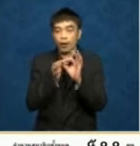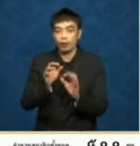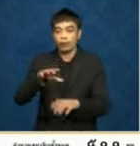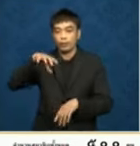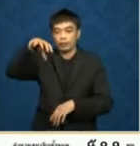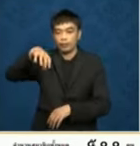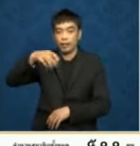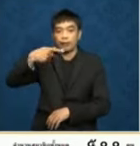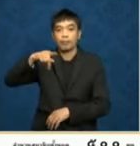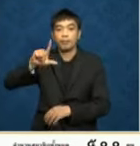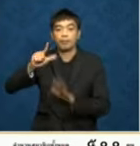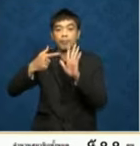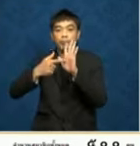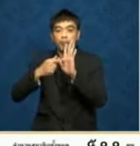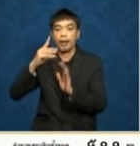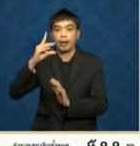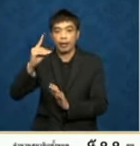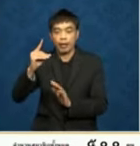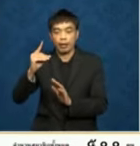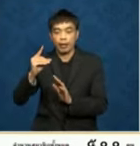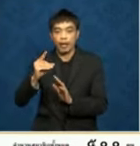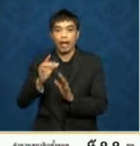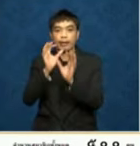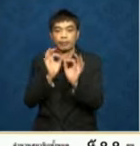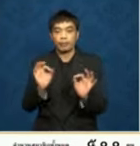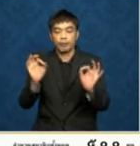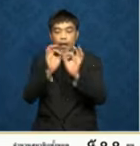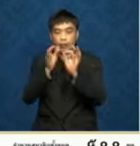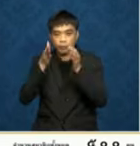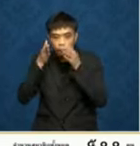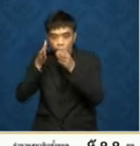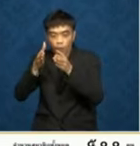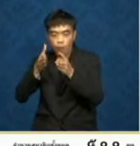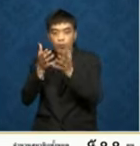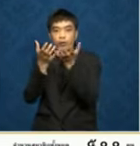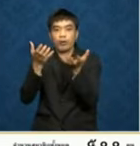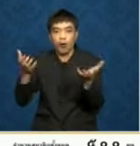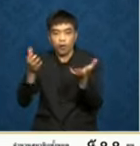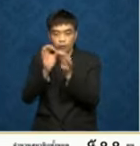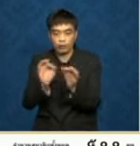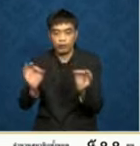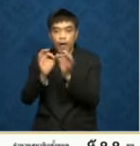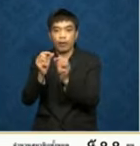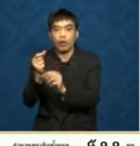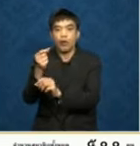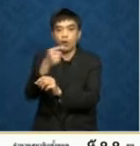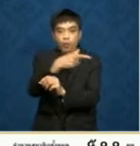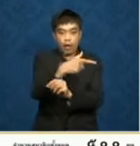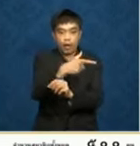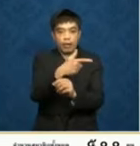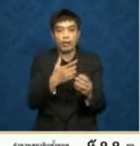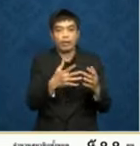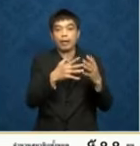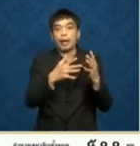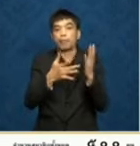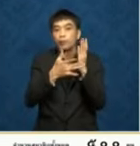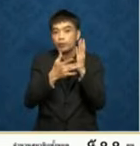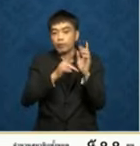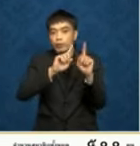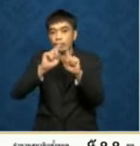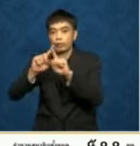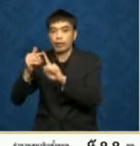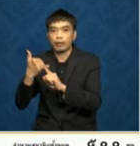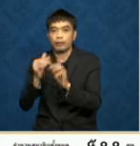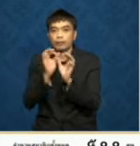สามคกับ hardwareมากกา software อยาเรีนว่าในลายลเอีดจๆ แล้วHardwareที่ท่านพูดถึงนั้นมันรวมถึง